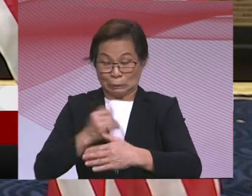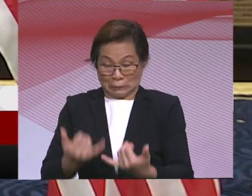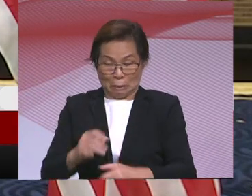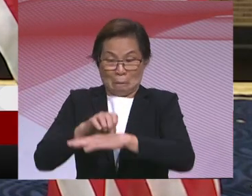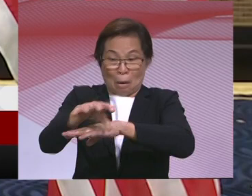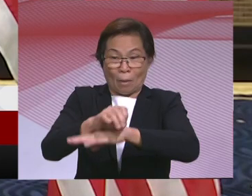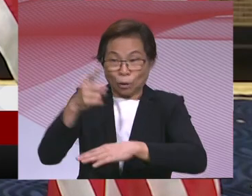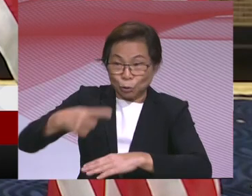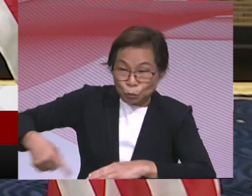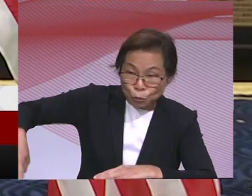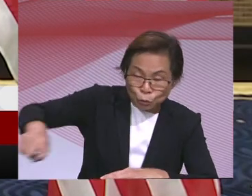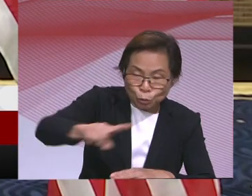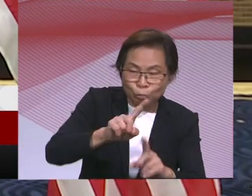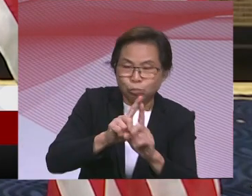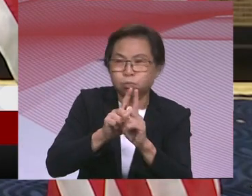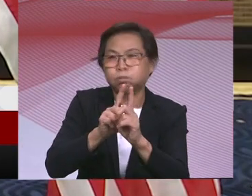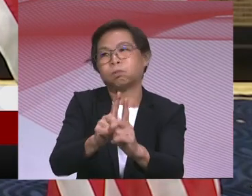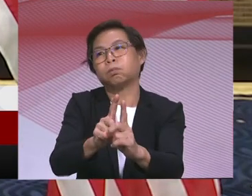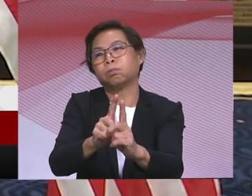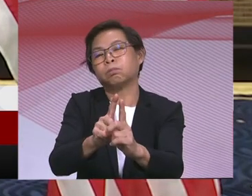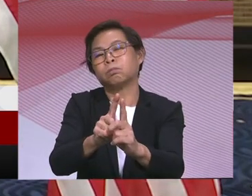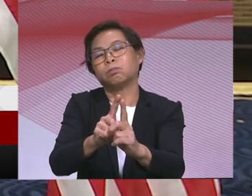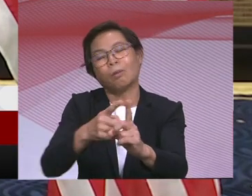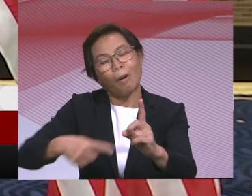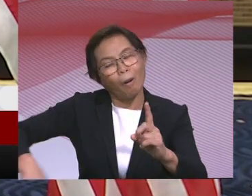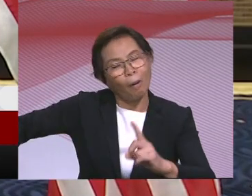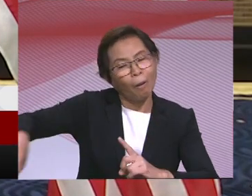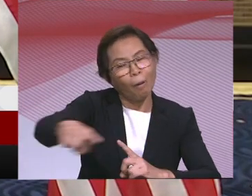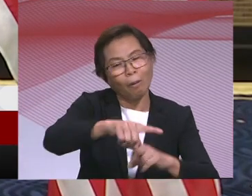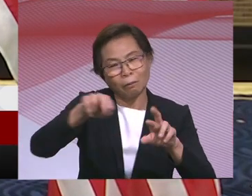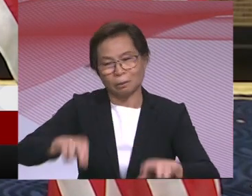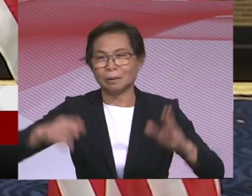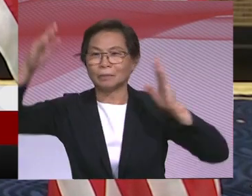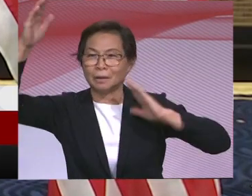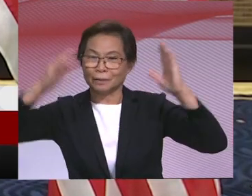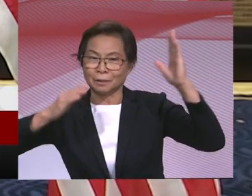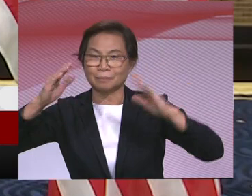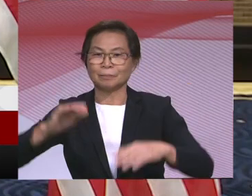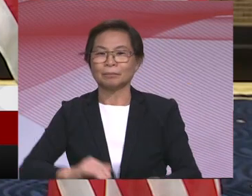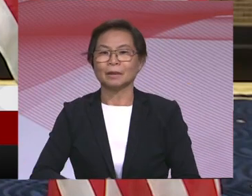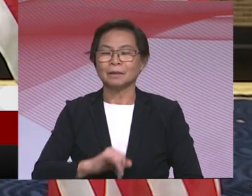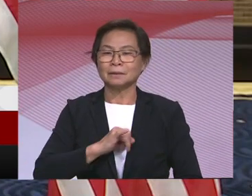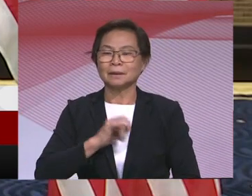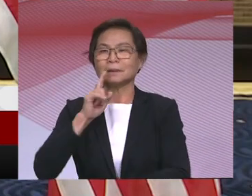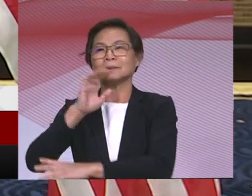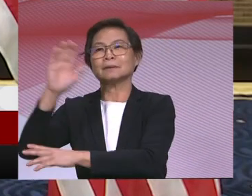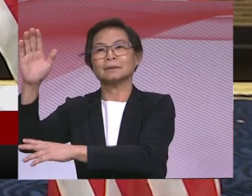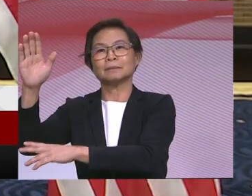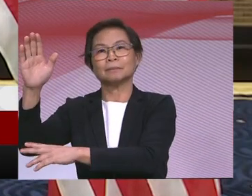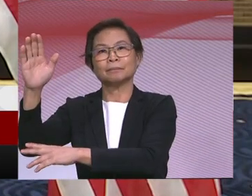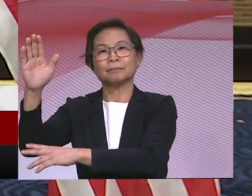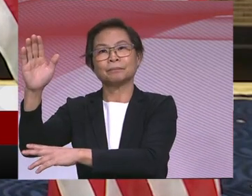akan dipatuhi sepenuhnya oleh setiap lapisan masyarakat Hai saya bagi jaminan